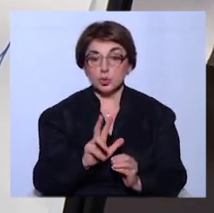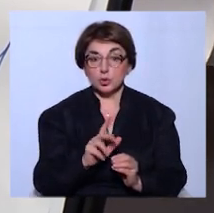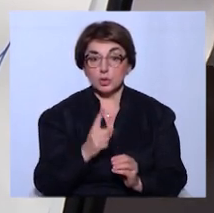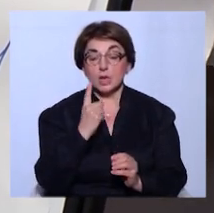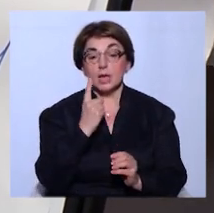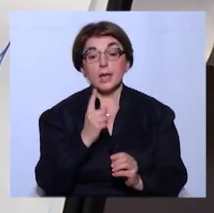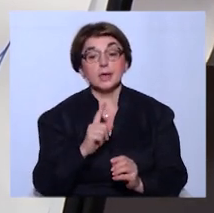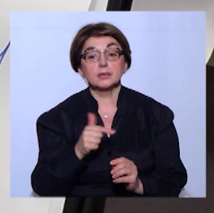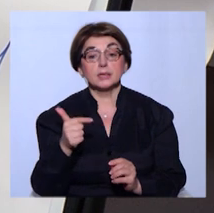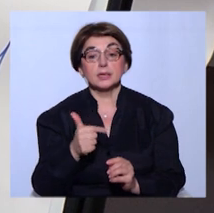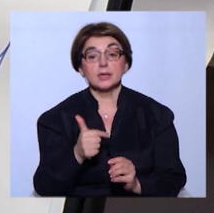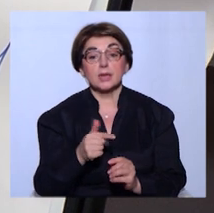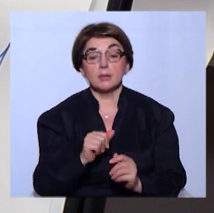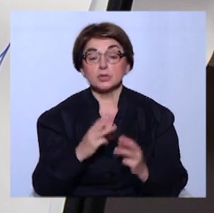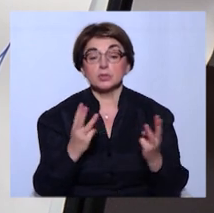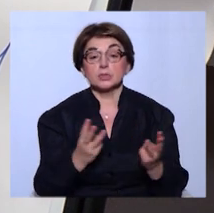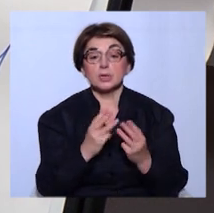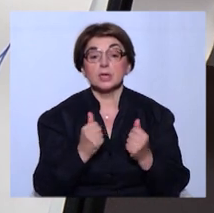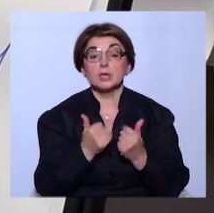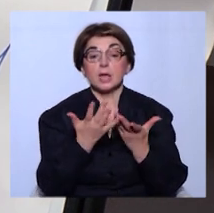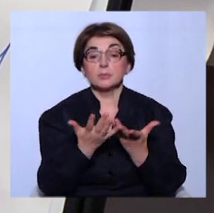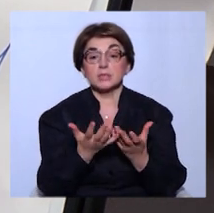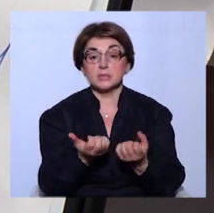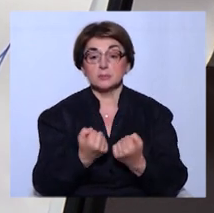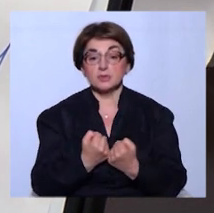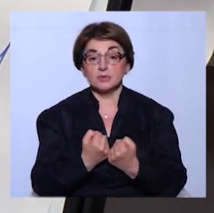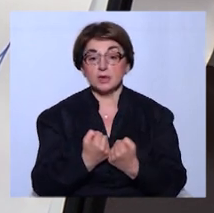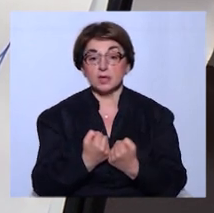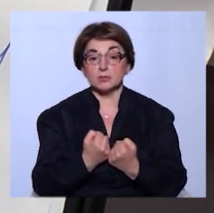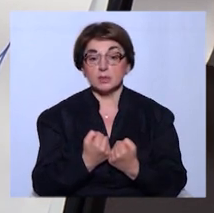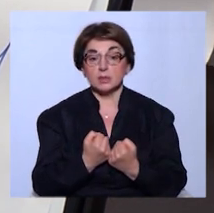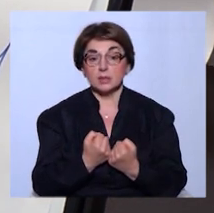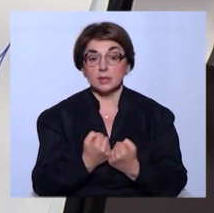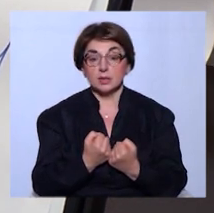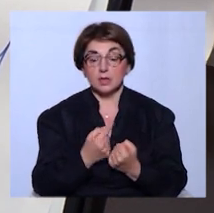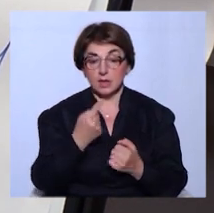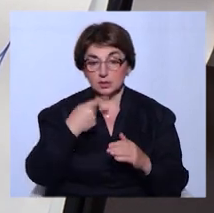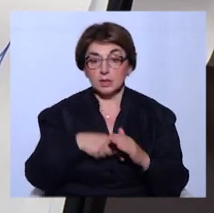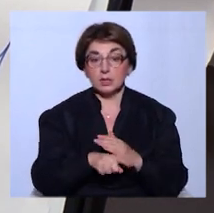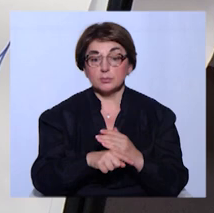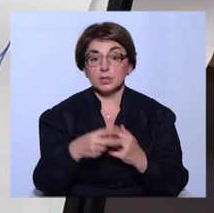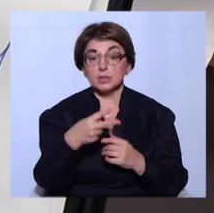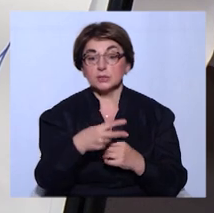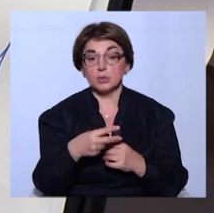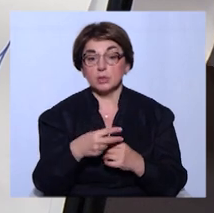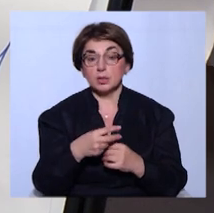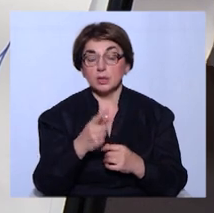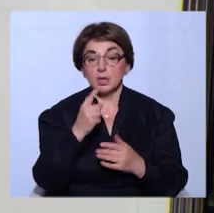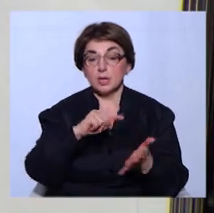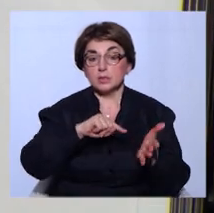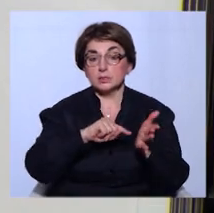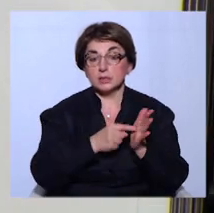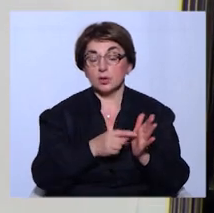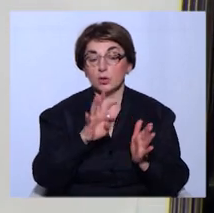გრამის დაწვისას რამდენი კილოჯოული ენერგია გამოიყოფოდა და აქედან X-ი ტოლია. 1 გამრავლებული 410-ზე